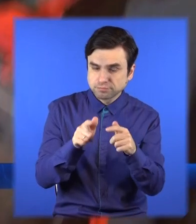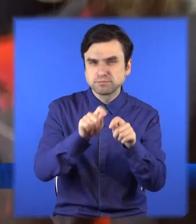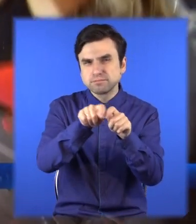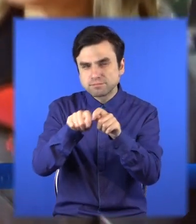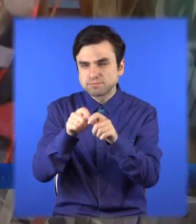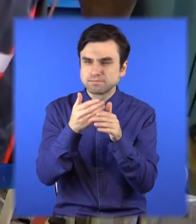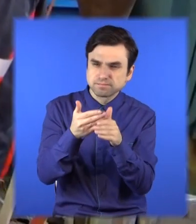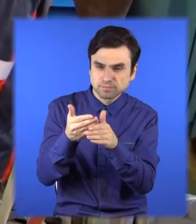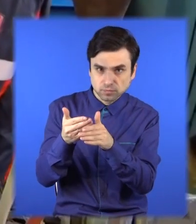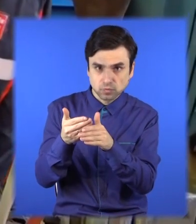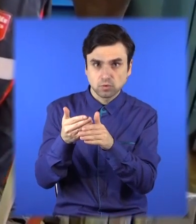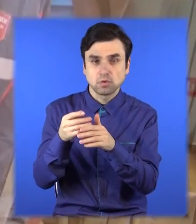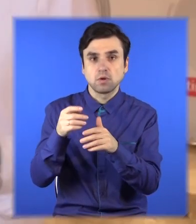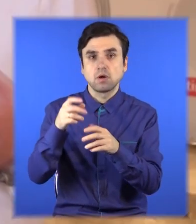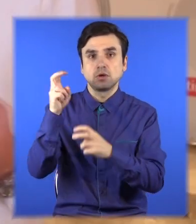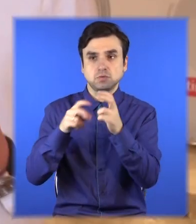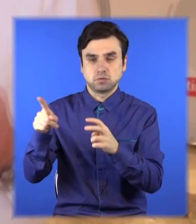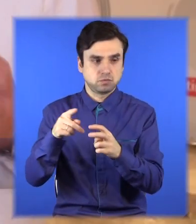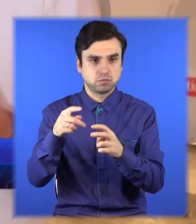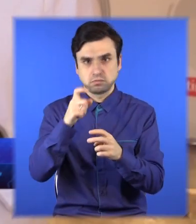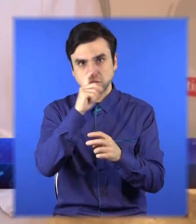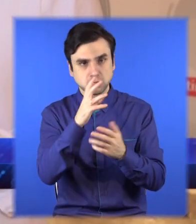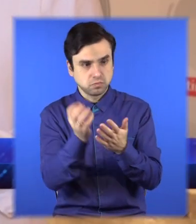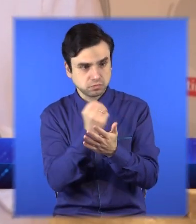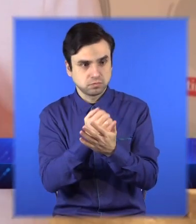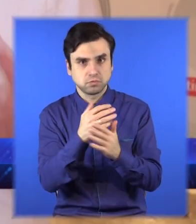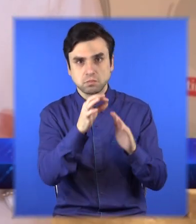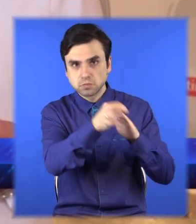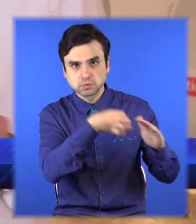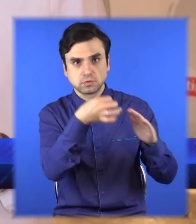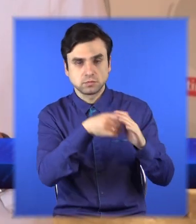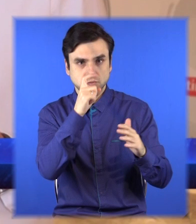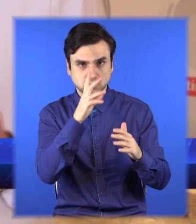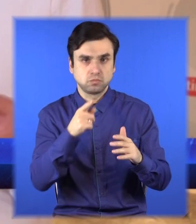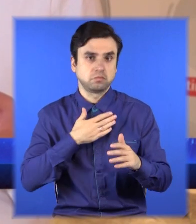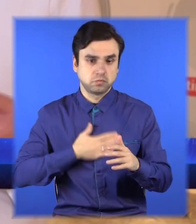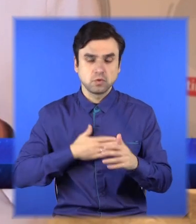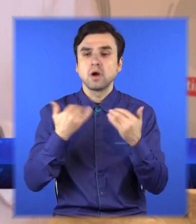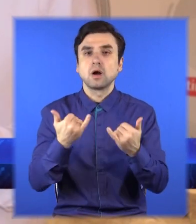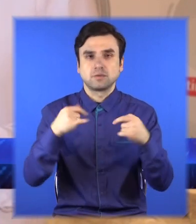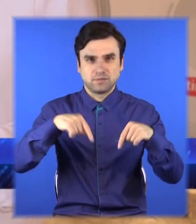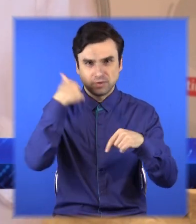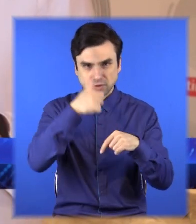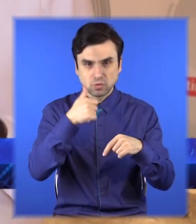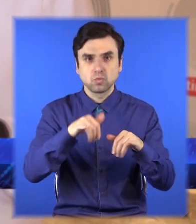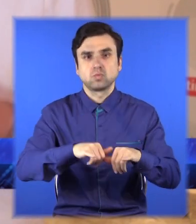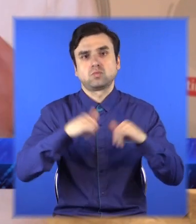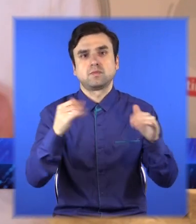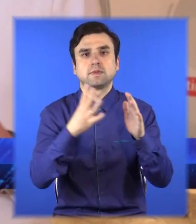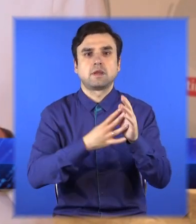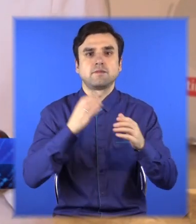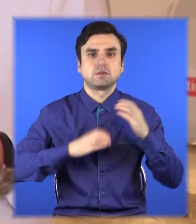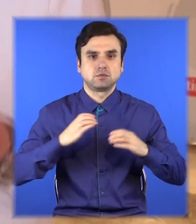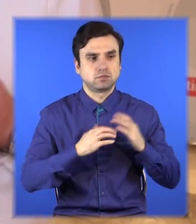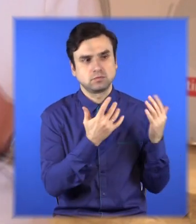тому цього року вирішили розширити формат. Таким образом, студенти, коли учаться в університетах, отримують знання, не отримують